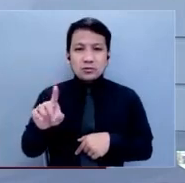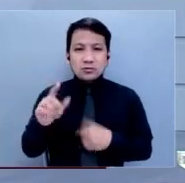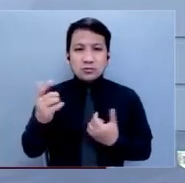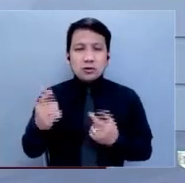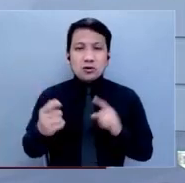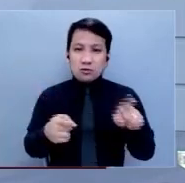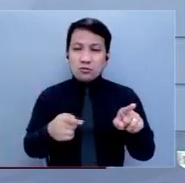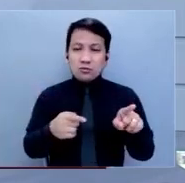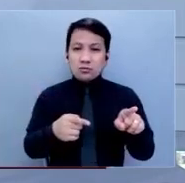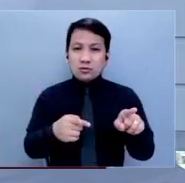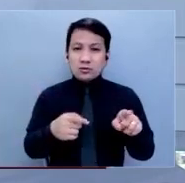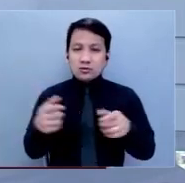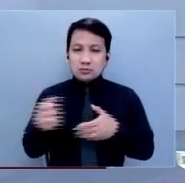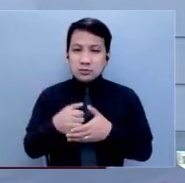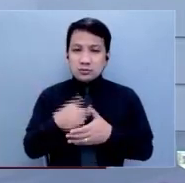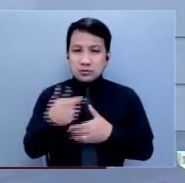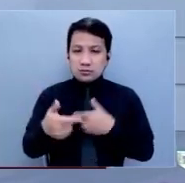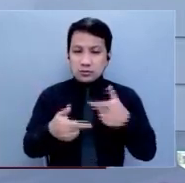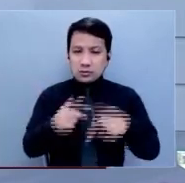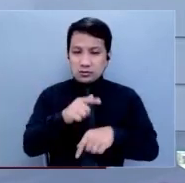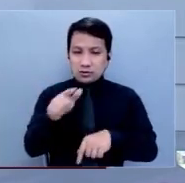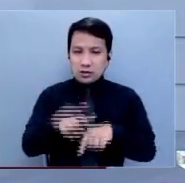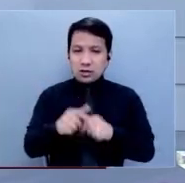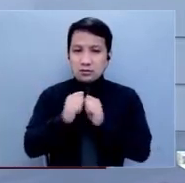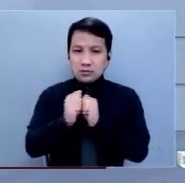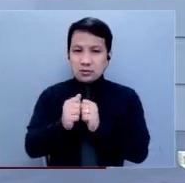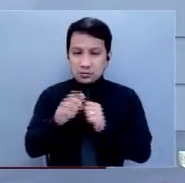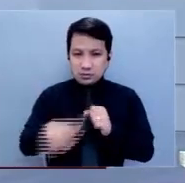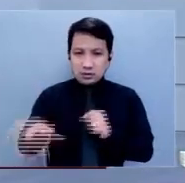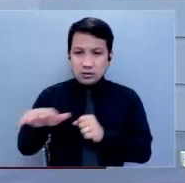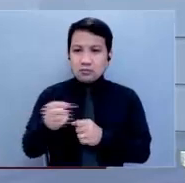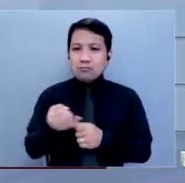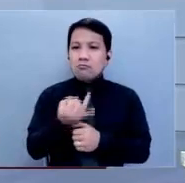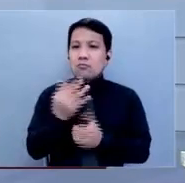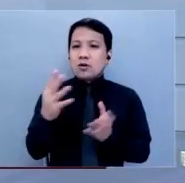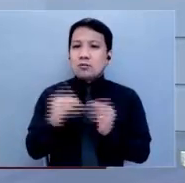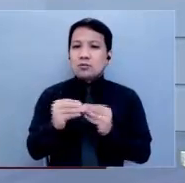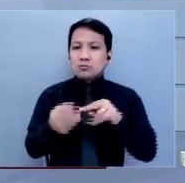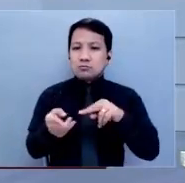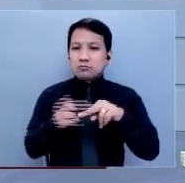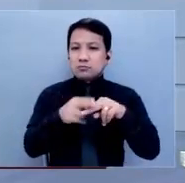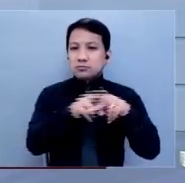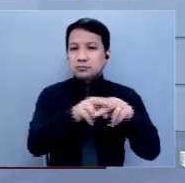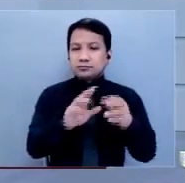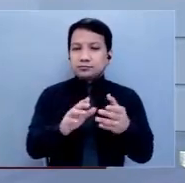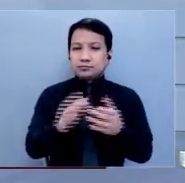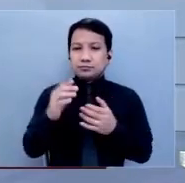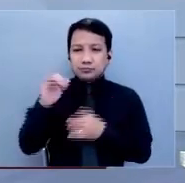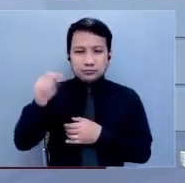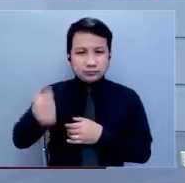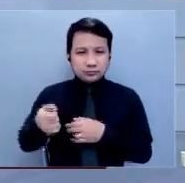kanilang mamanahin. Labas pa po dyan ang pagkwenta ng patong-patong na mga interes dahil sa